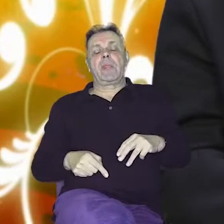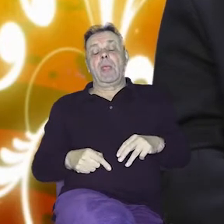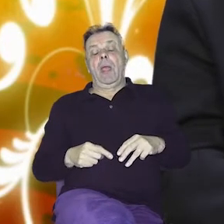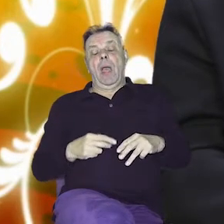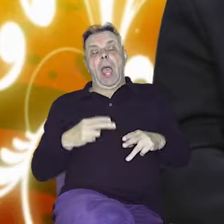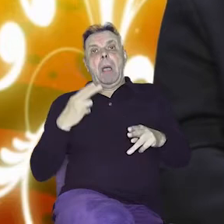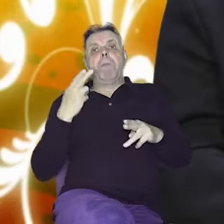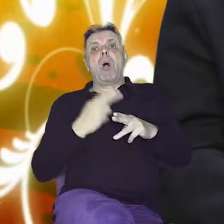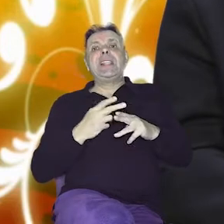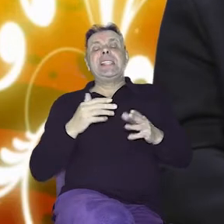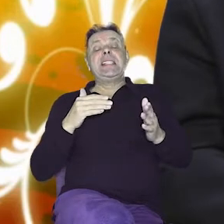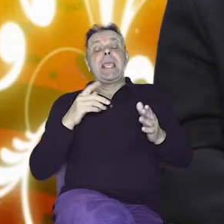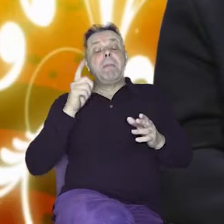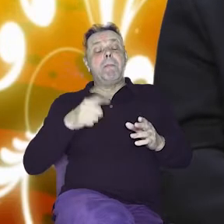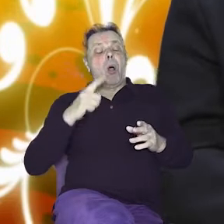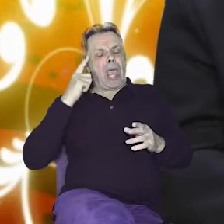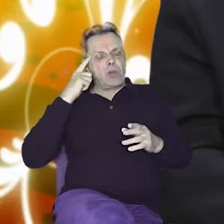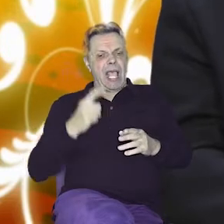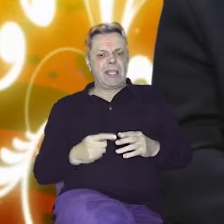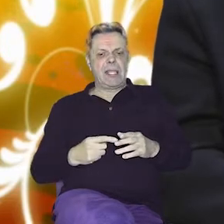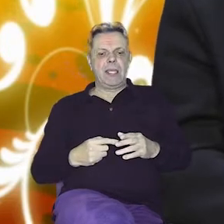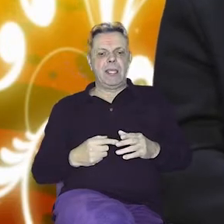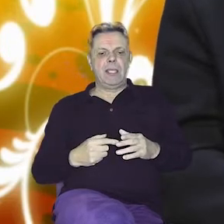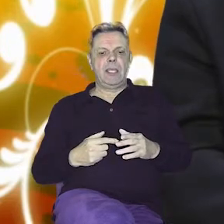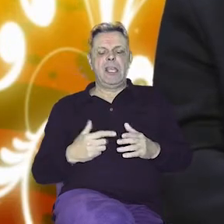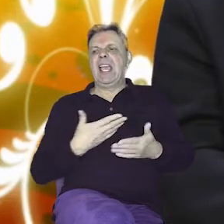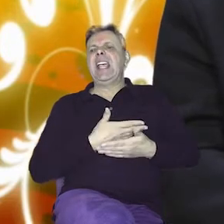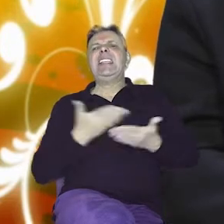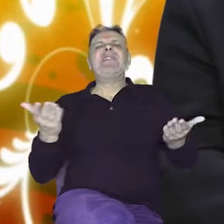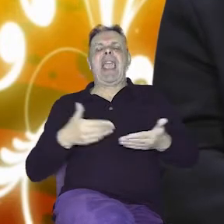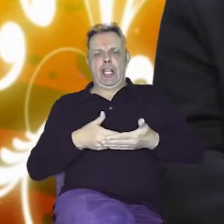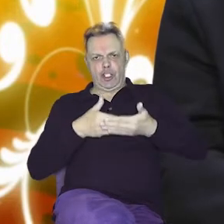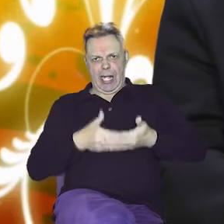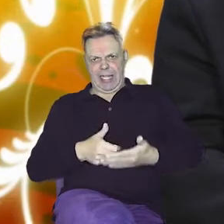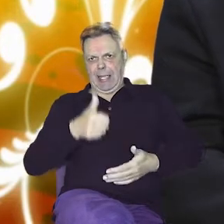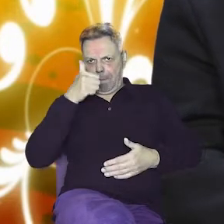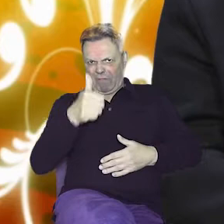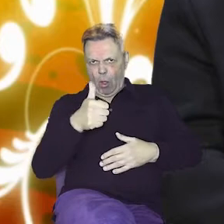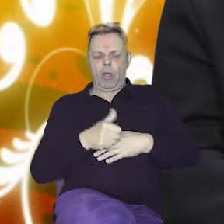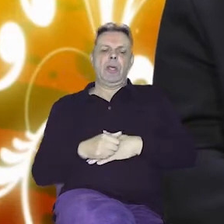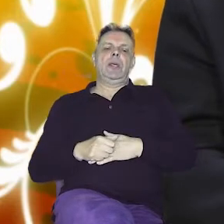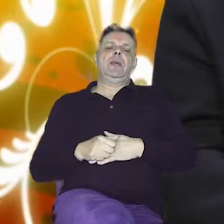bolesnici trebaju znati sljedeće činjenice. Prvo, da